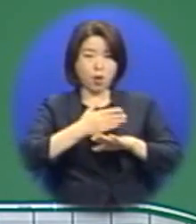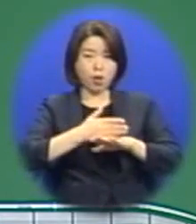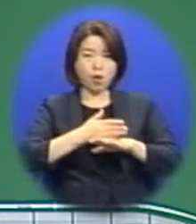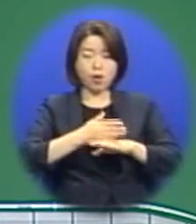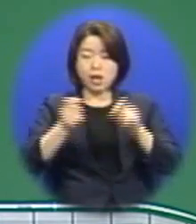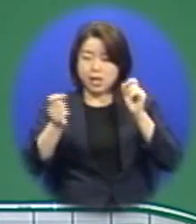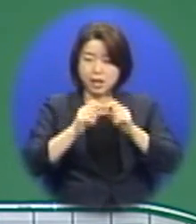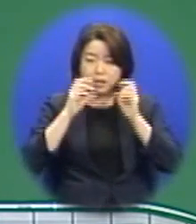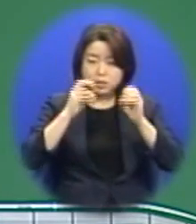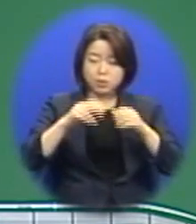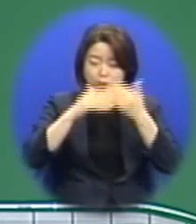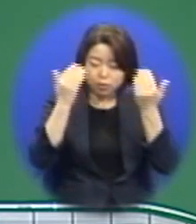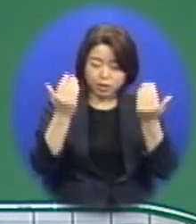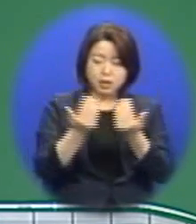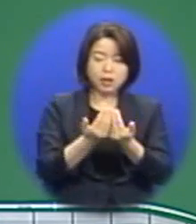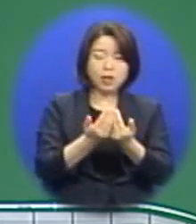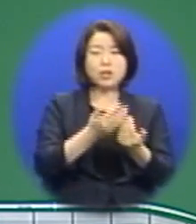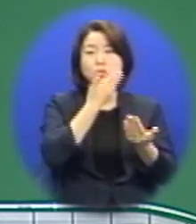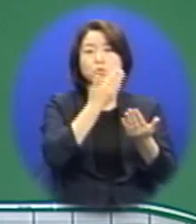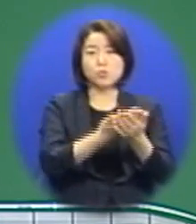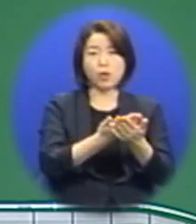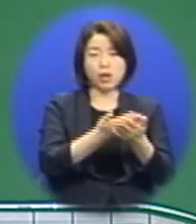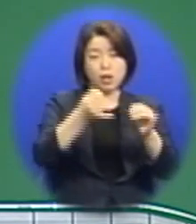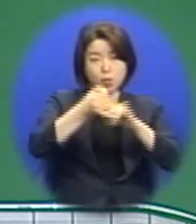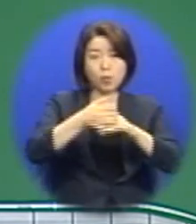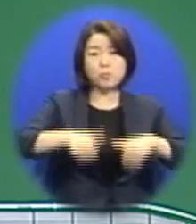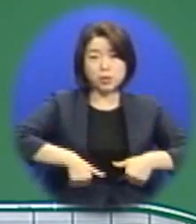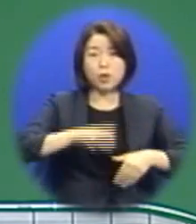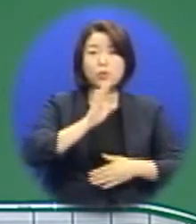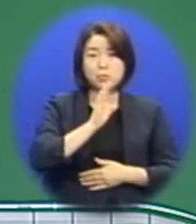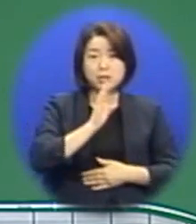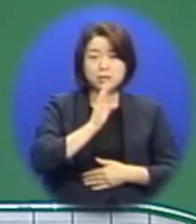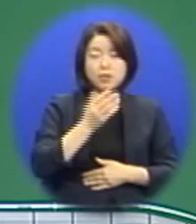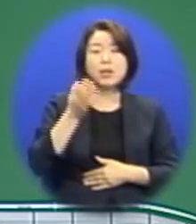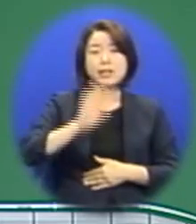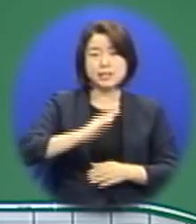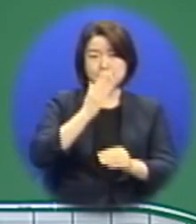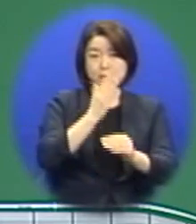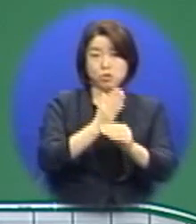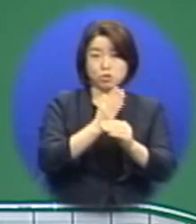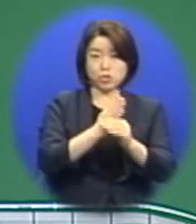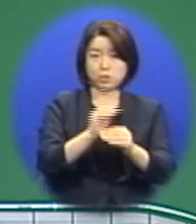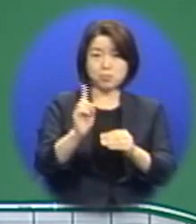가고 다 중요합니다. 꼭 필요합니다. 그러나 핵심은